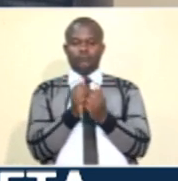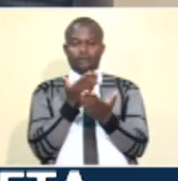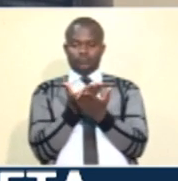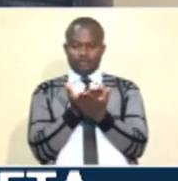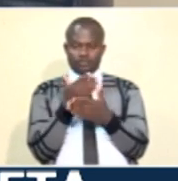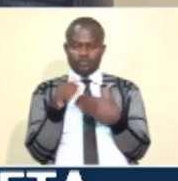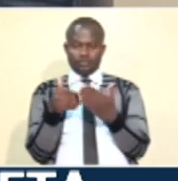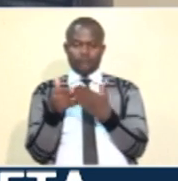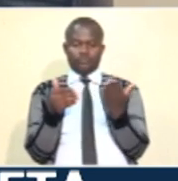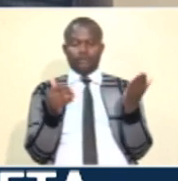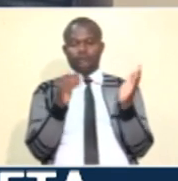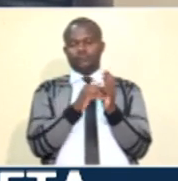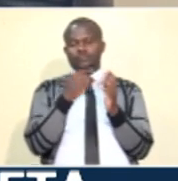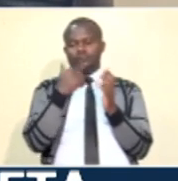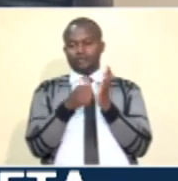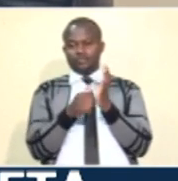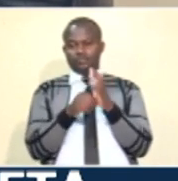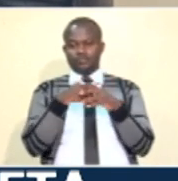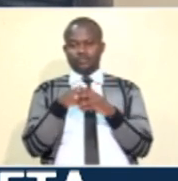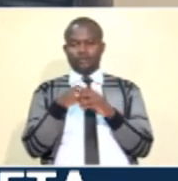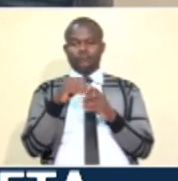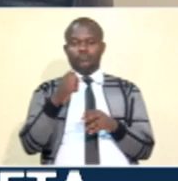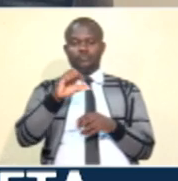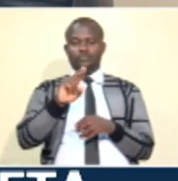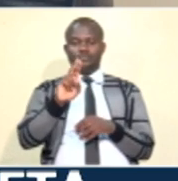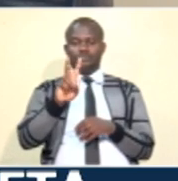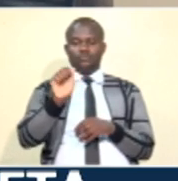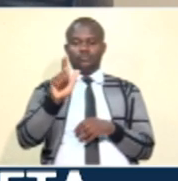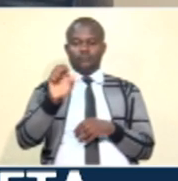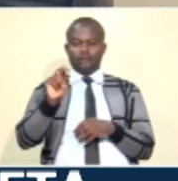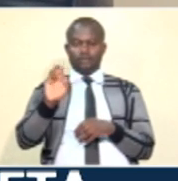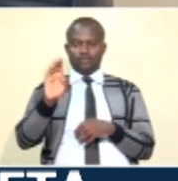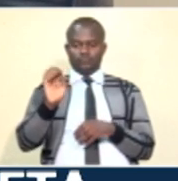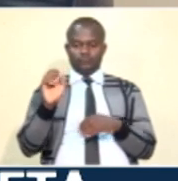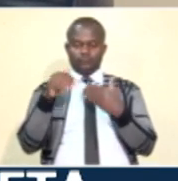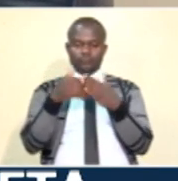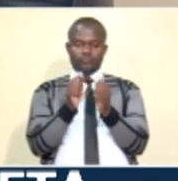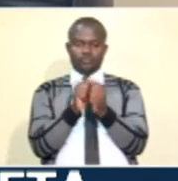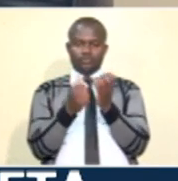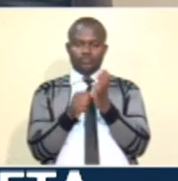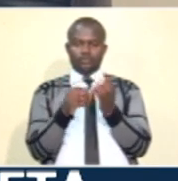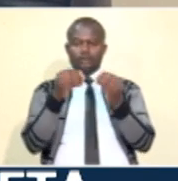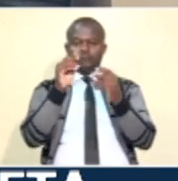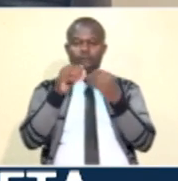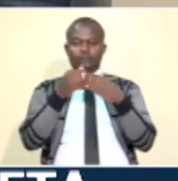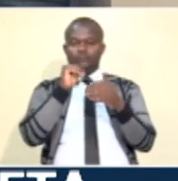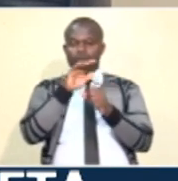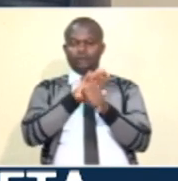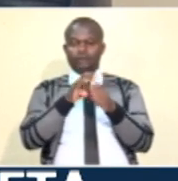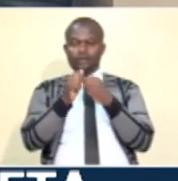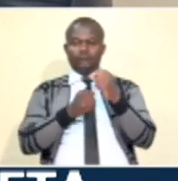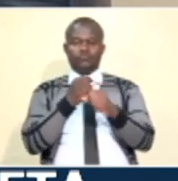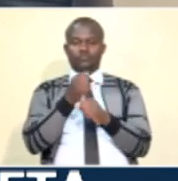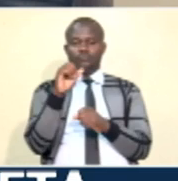isabwa, hari ikibazo cya ekivalanse, ndetse hari n'ikibazo cyo guha akazi abataruzuza imyaka